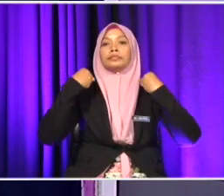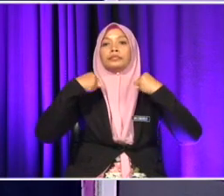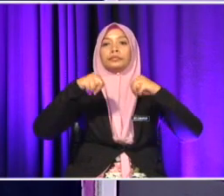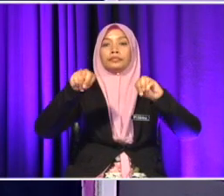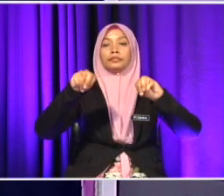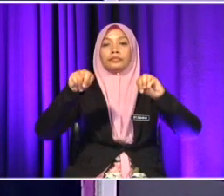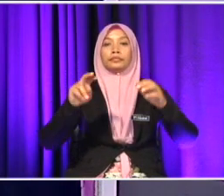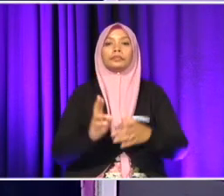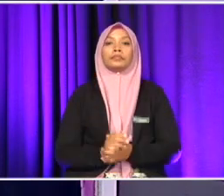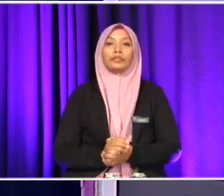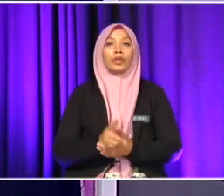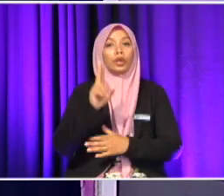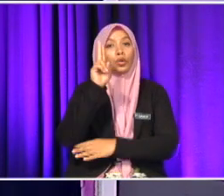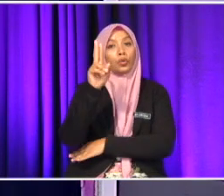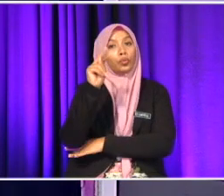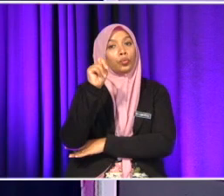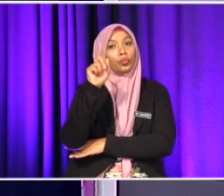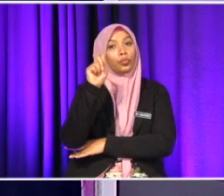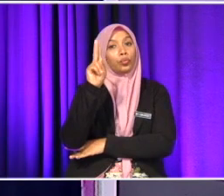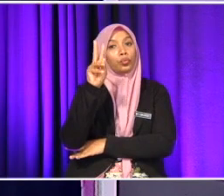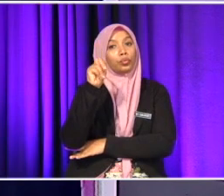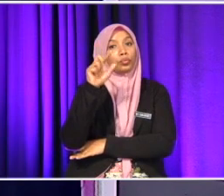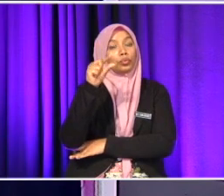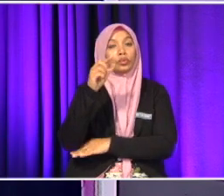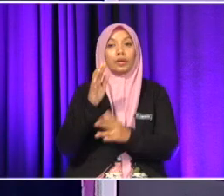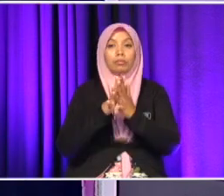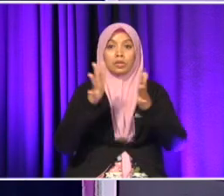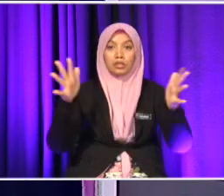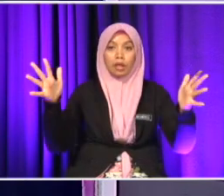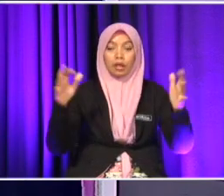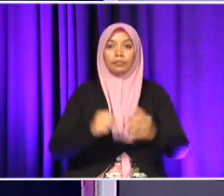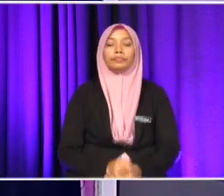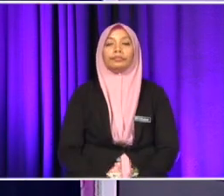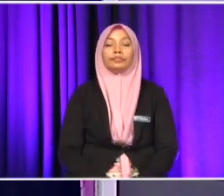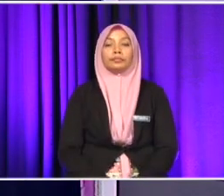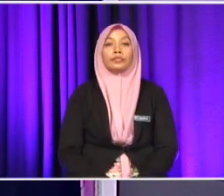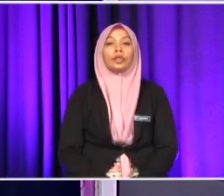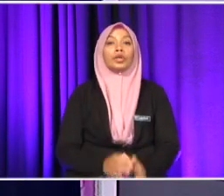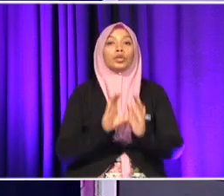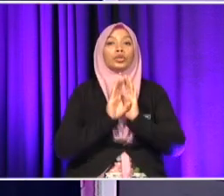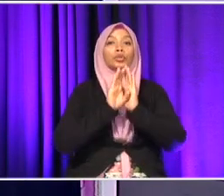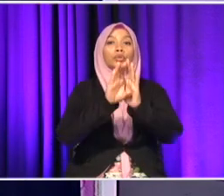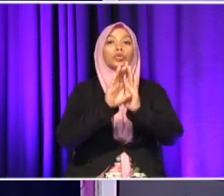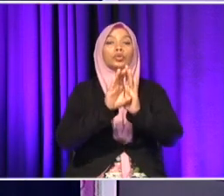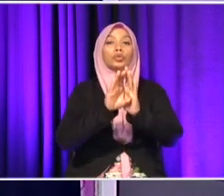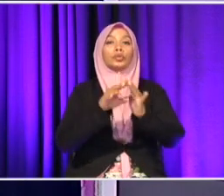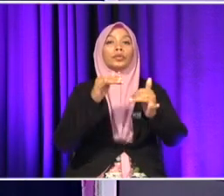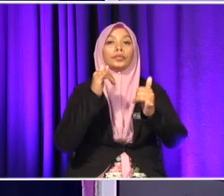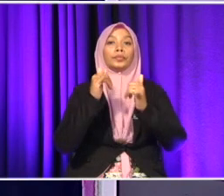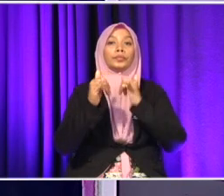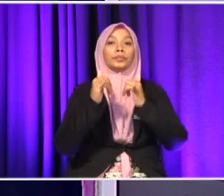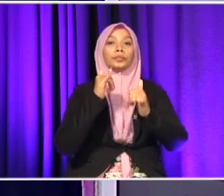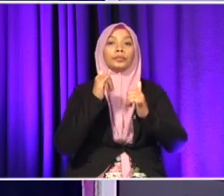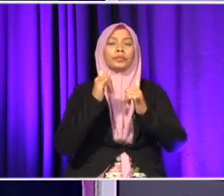ataupun hutang tidak dibebanilah dan kepada perniagaan Oke ini contoh ternyata belanjaan tunai